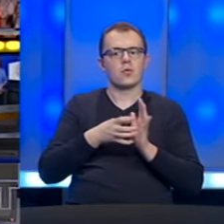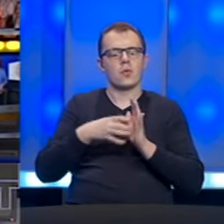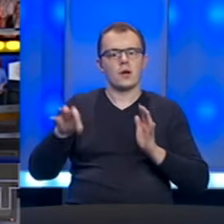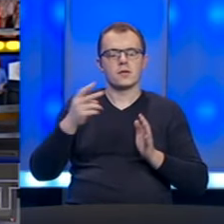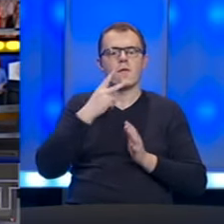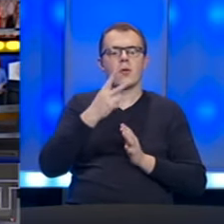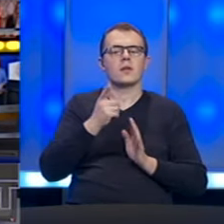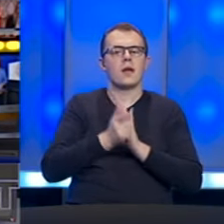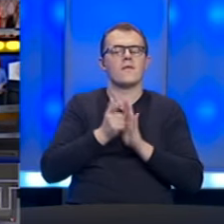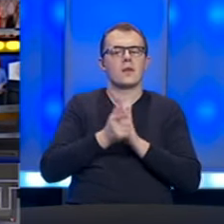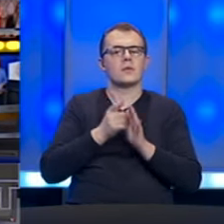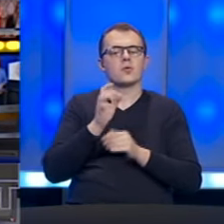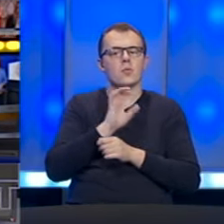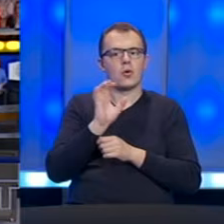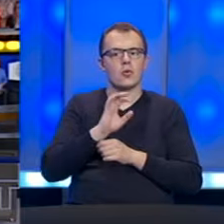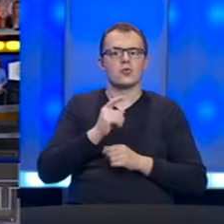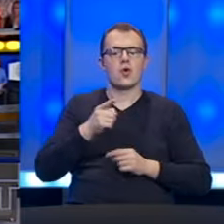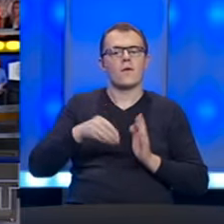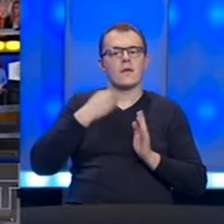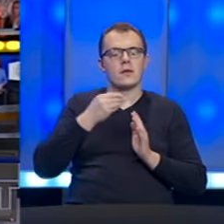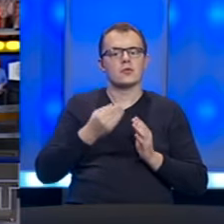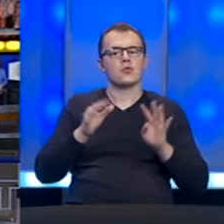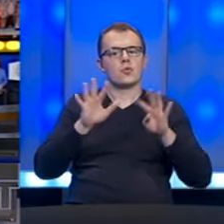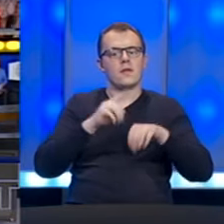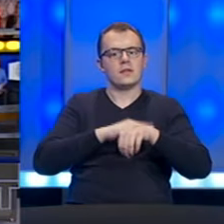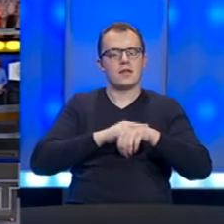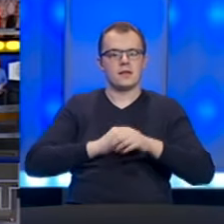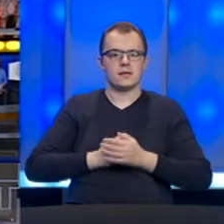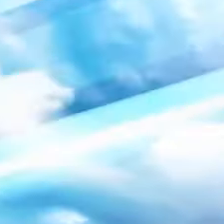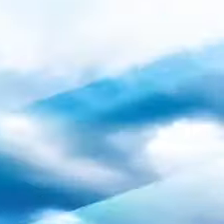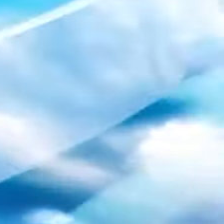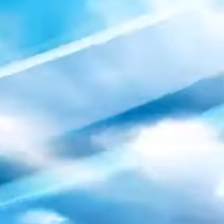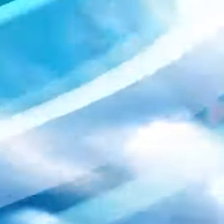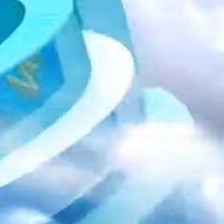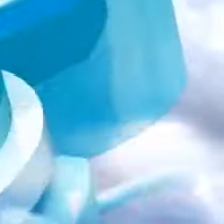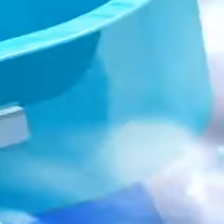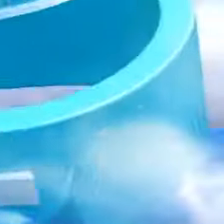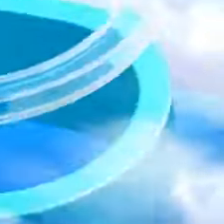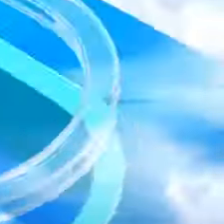nastavku pogledajte vremensku prognozu, a nove vijesti su u 9 sati.